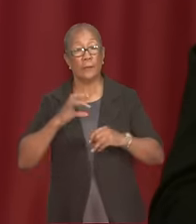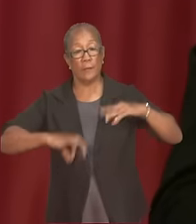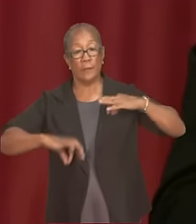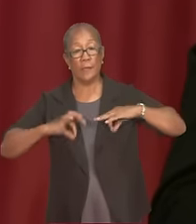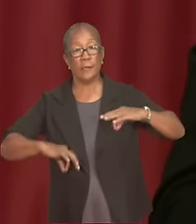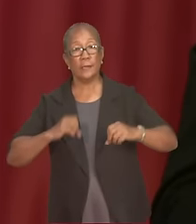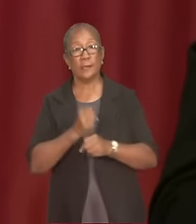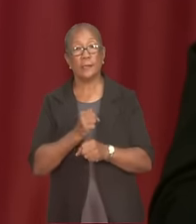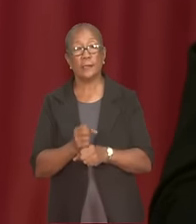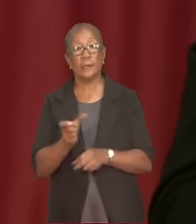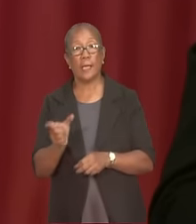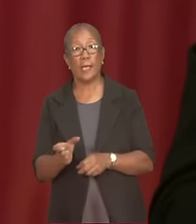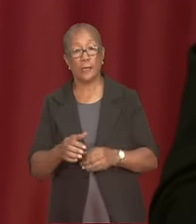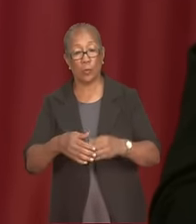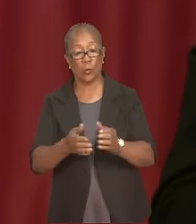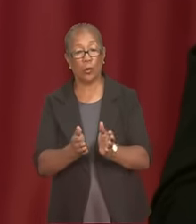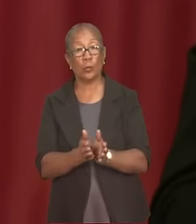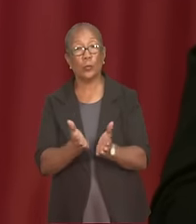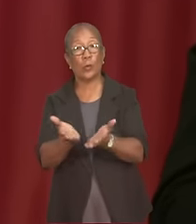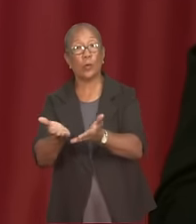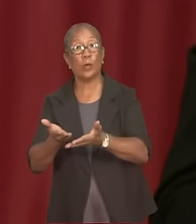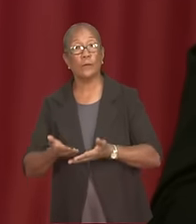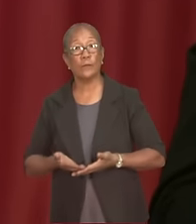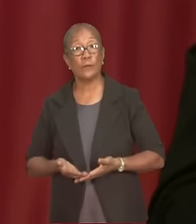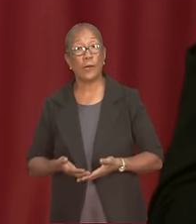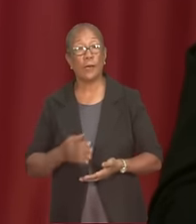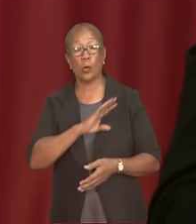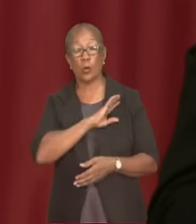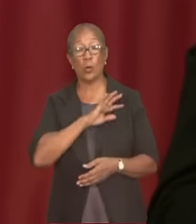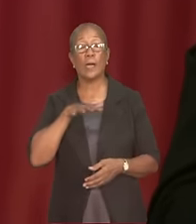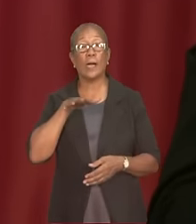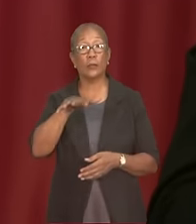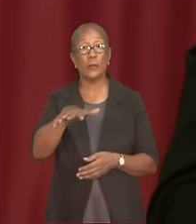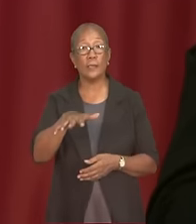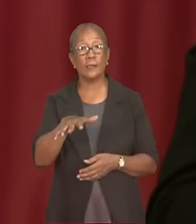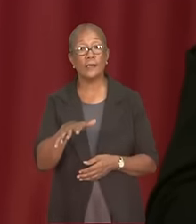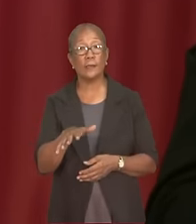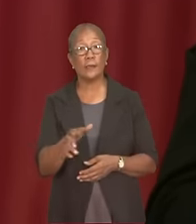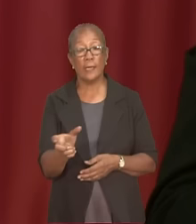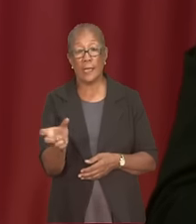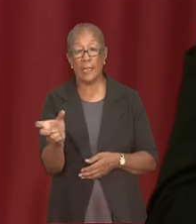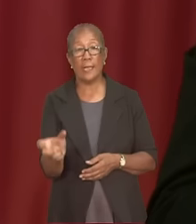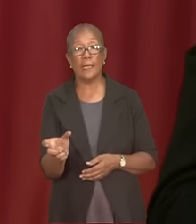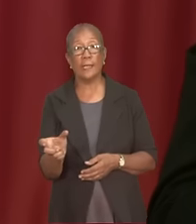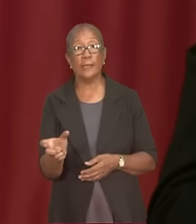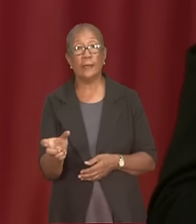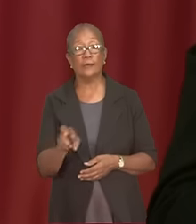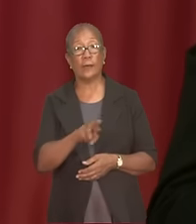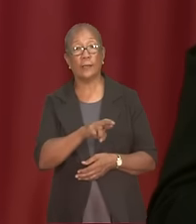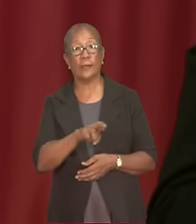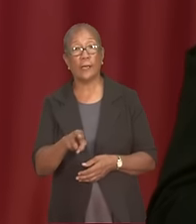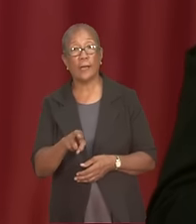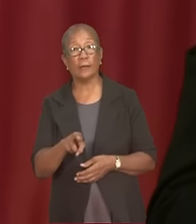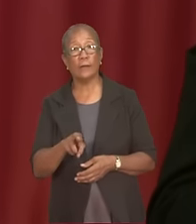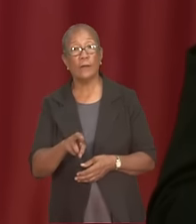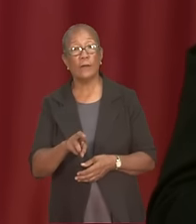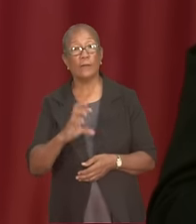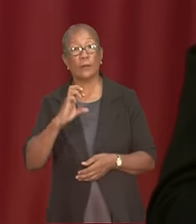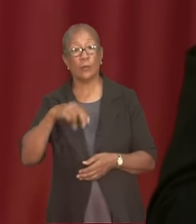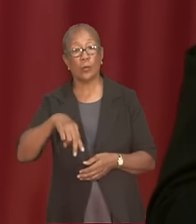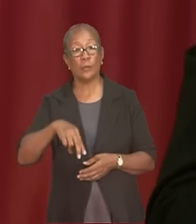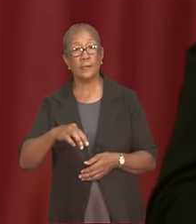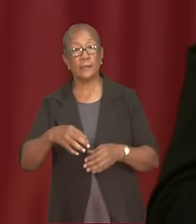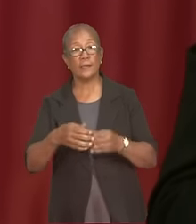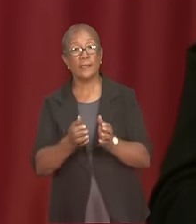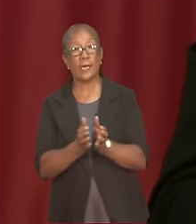de delegatie ontvangen. Aanwezig waren ook leden van de Raad van Commissarissen. De directie